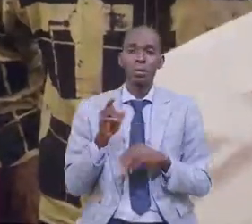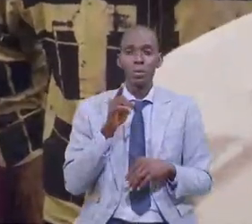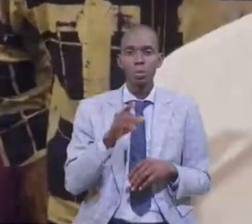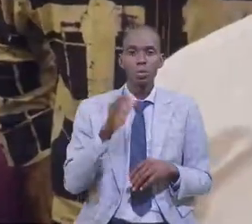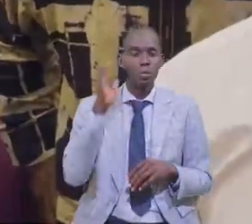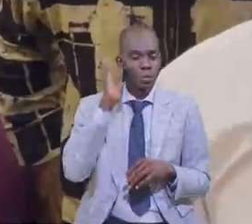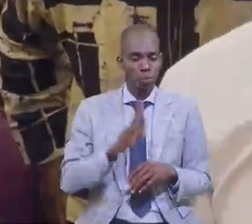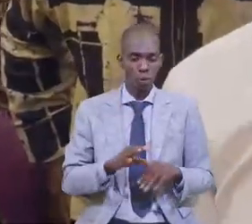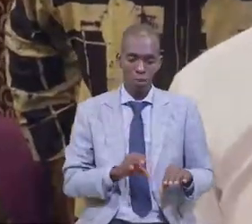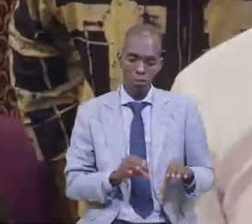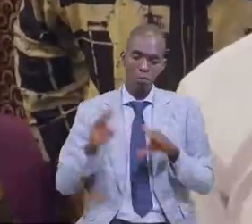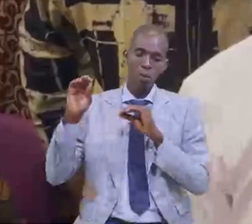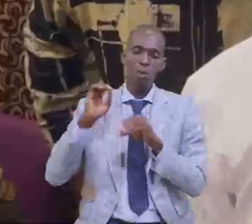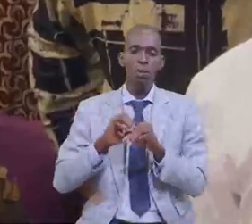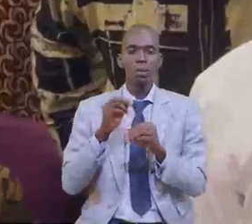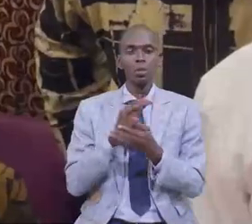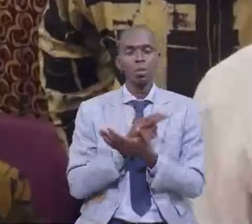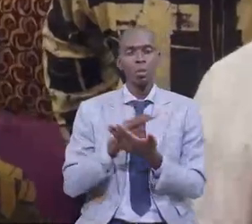de s'en aller,